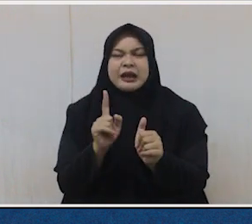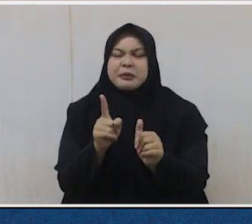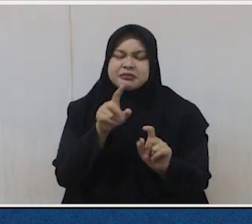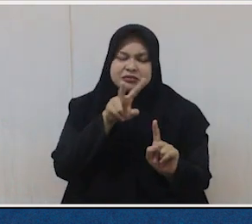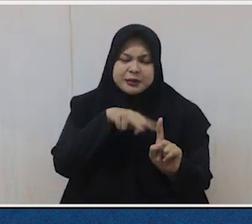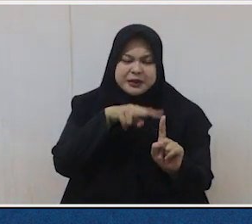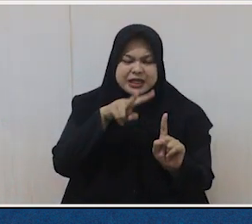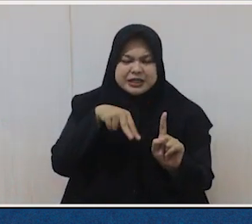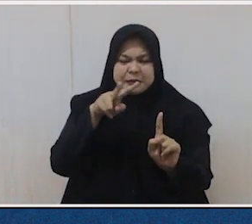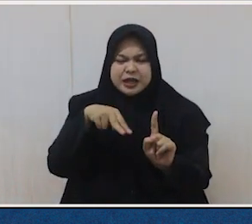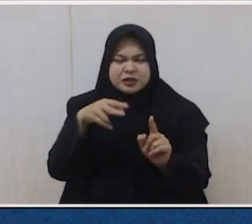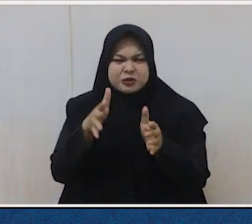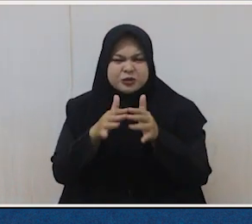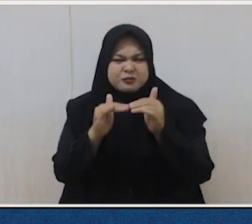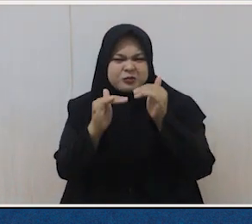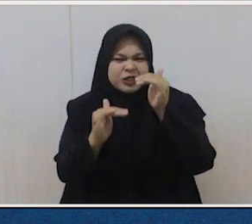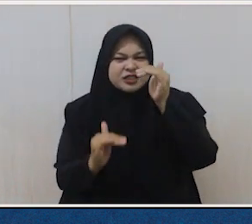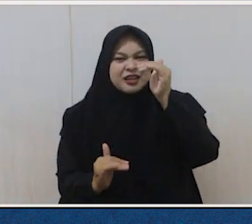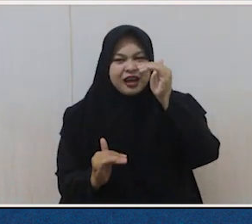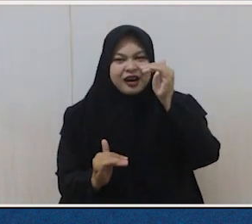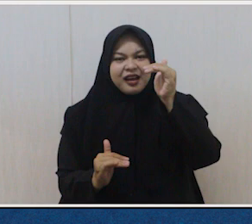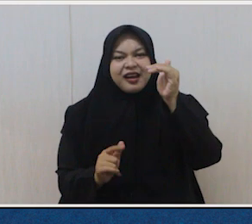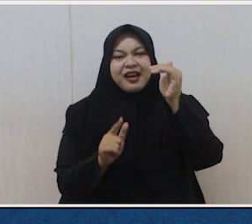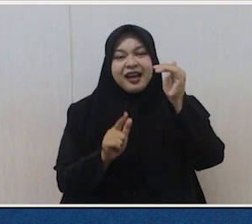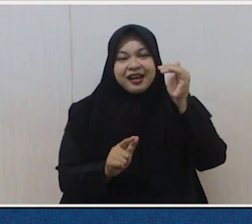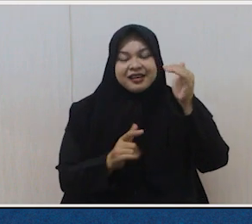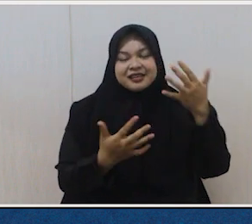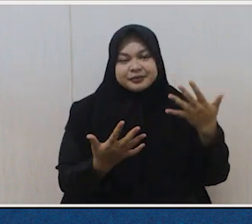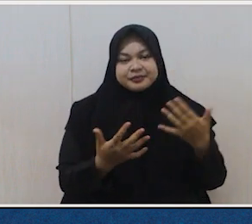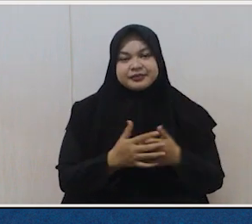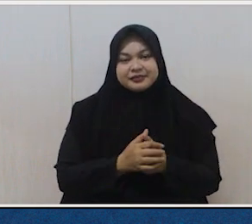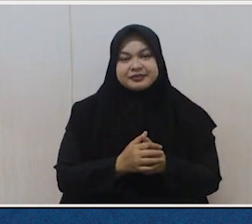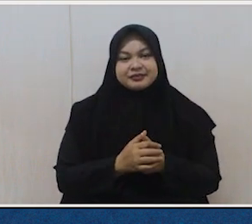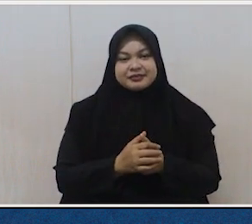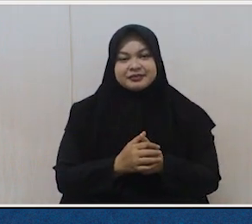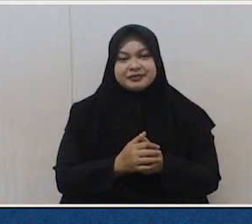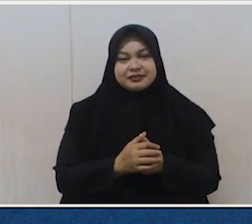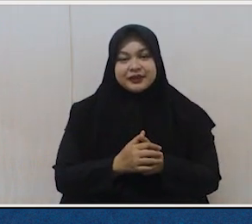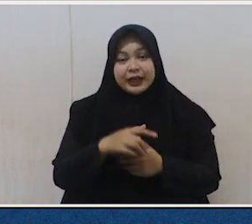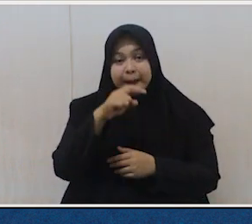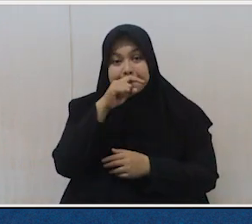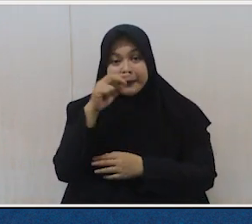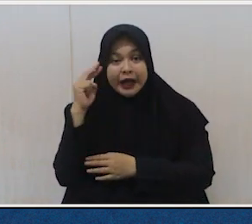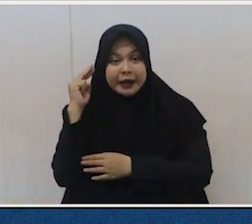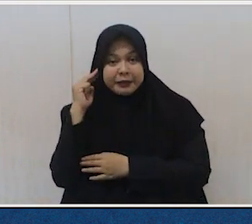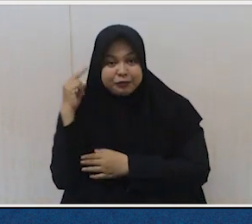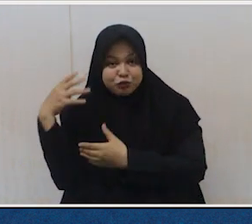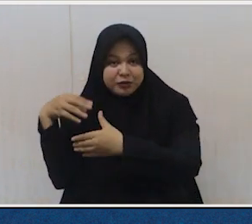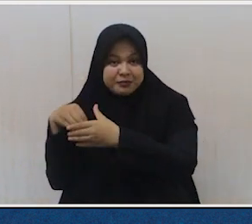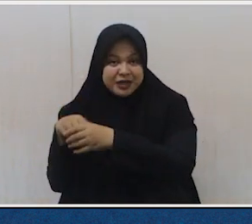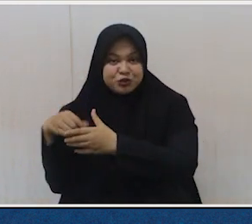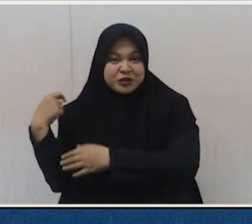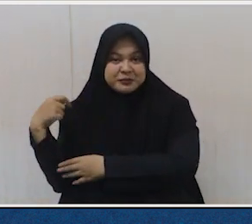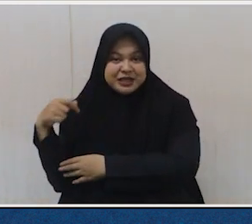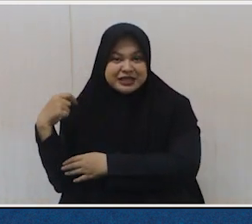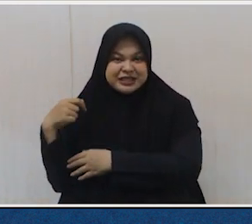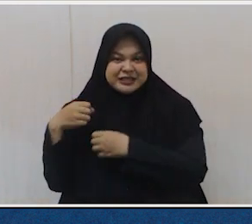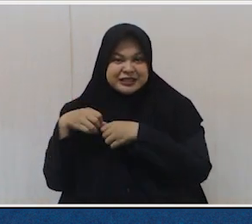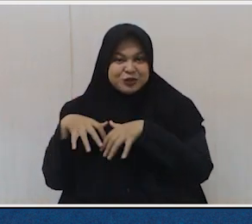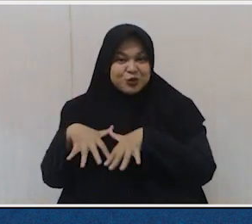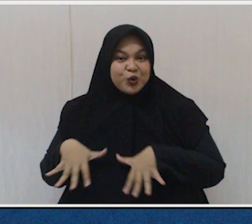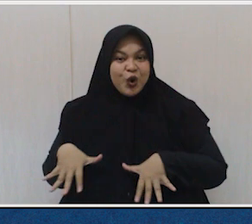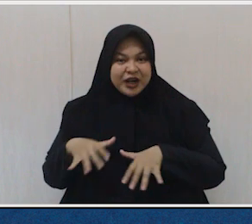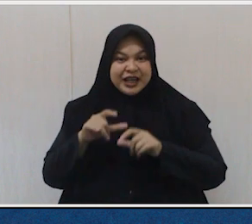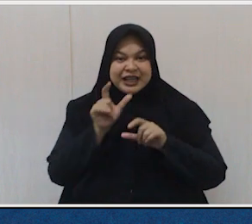mungkin berjarak ya Eh antara Apa Bapak Ibu yang ada di birokrasi itu dengan